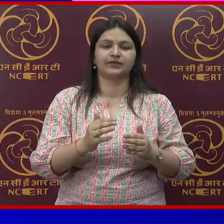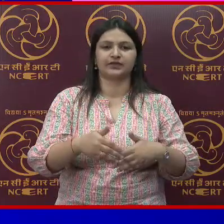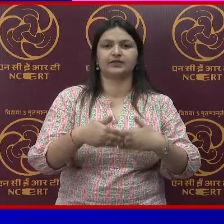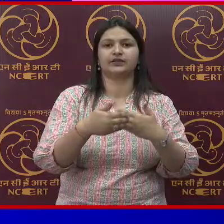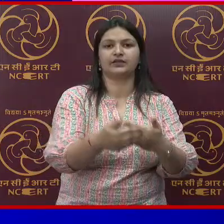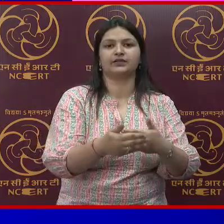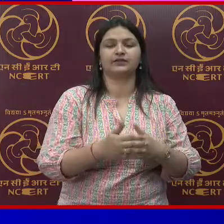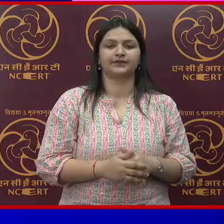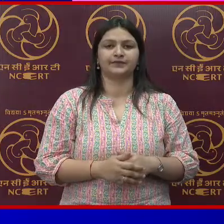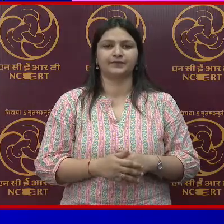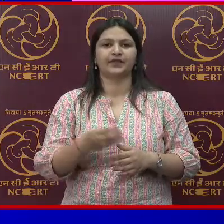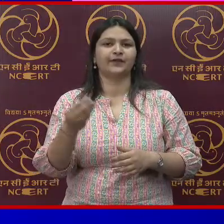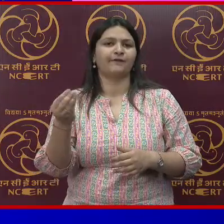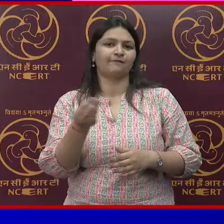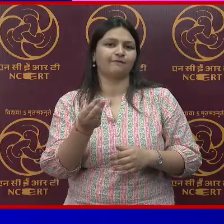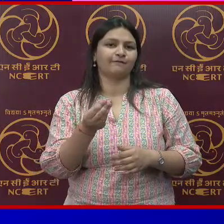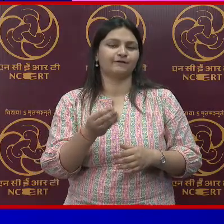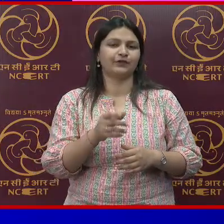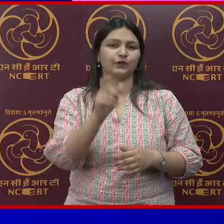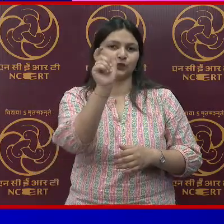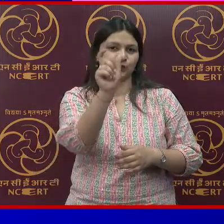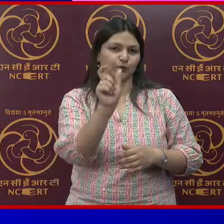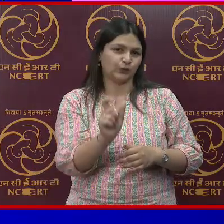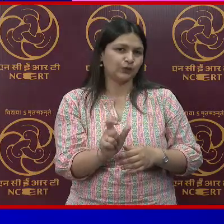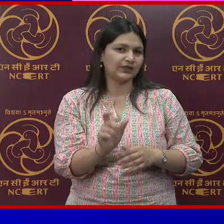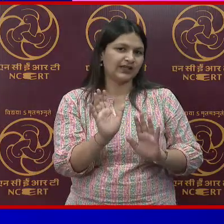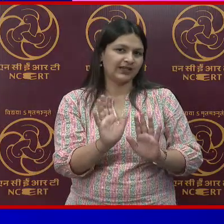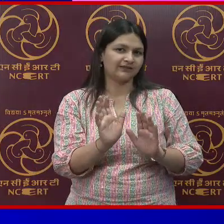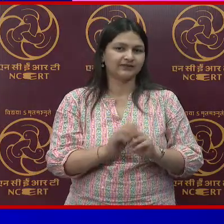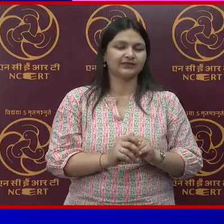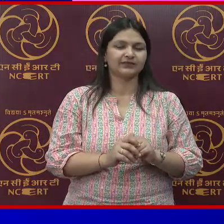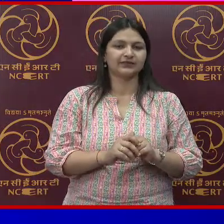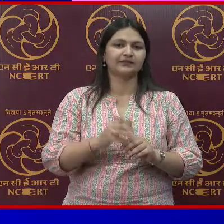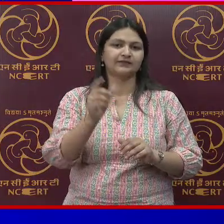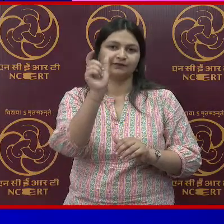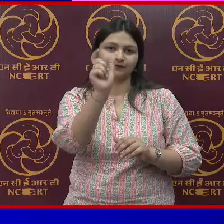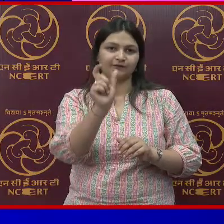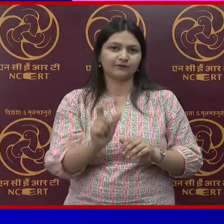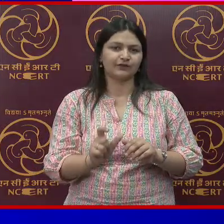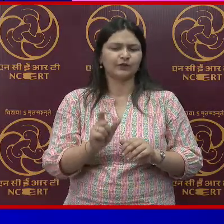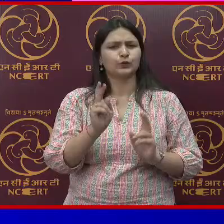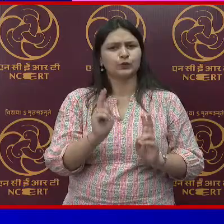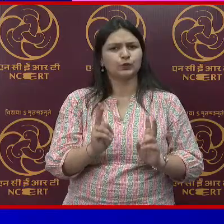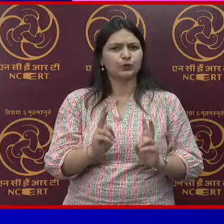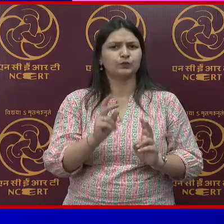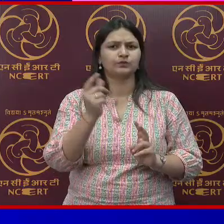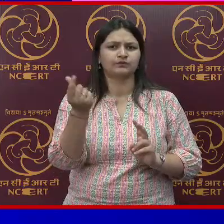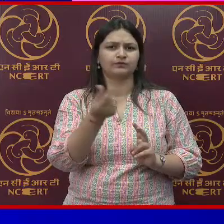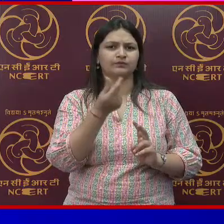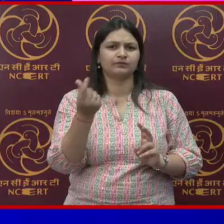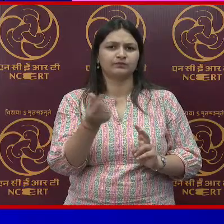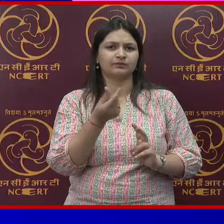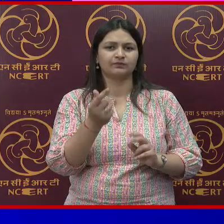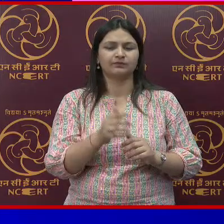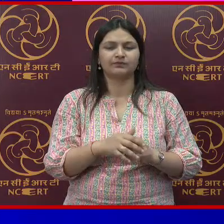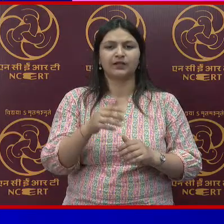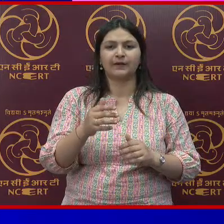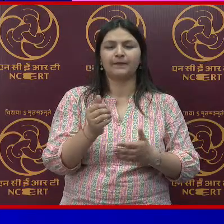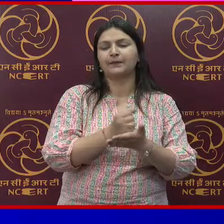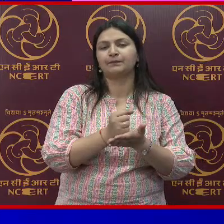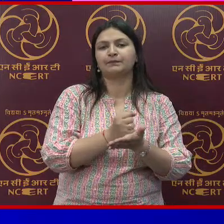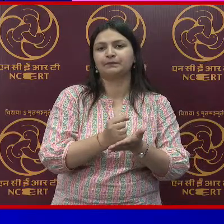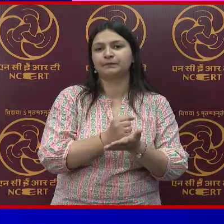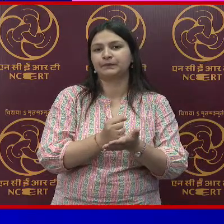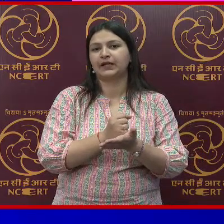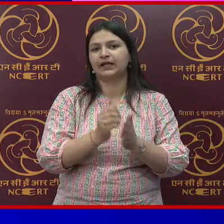लेट अस सी हमारे पास और Few क्या है। words are there. कुछ वर्ड्स हैं, ये दीज आर सम वेरी कॉमन वर्ड्स, और वी हैव टू गिव अ लॉट ऑफ प्रैक्टिस ऑफ